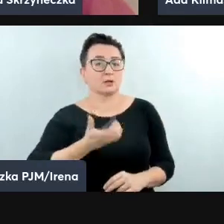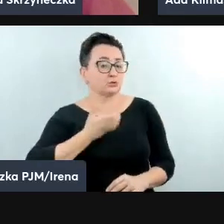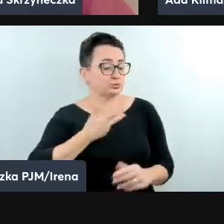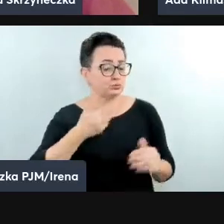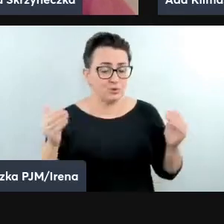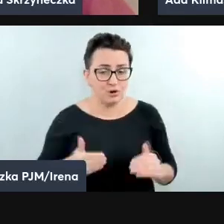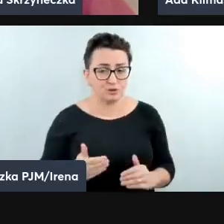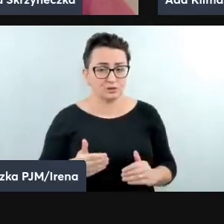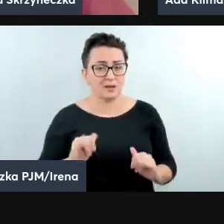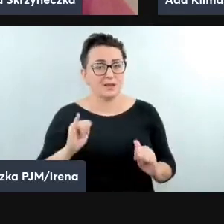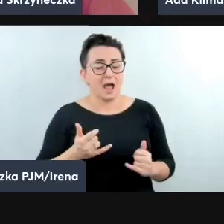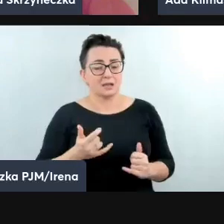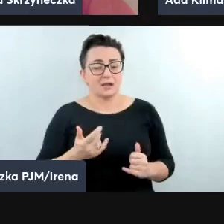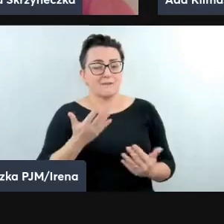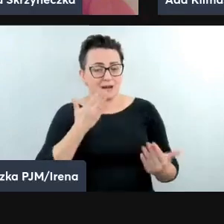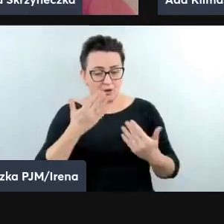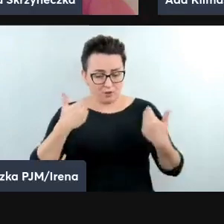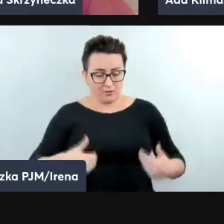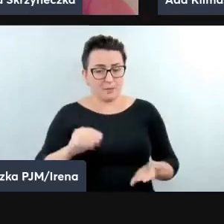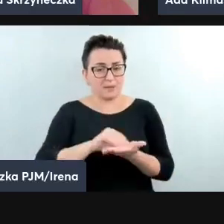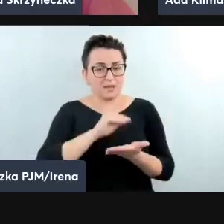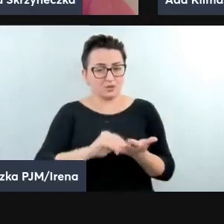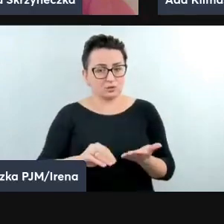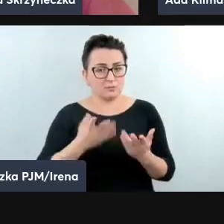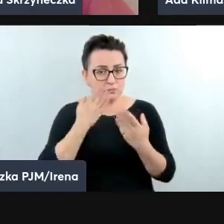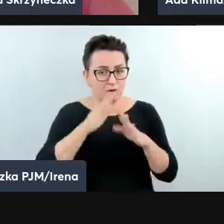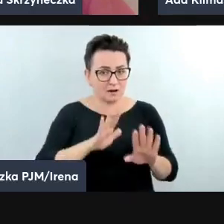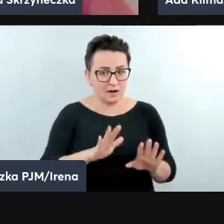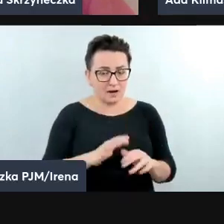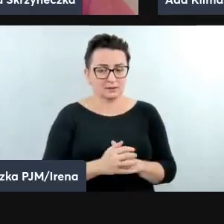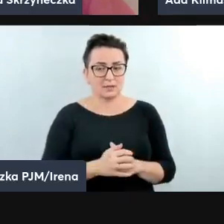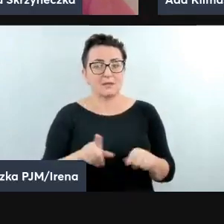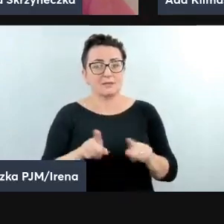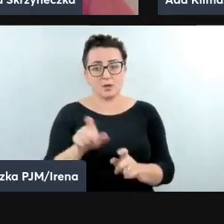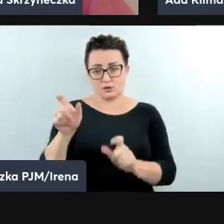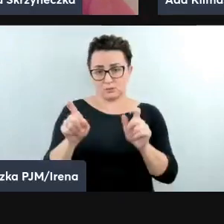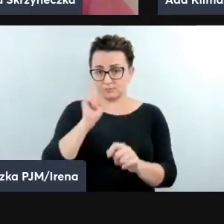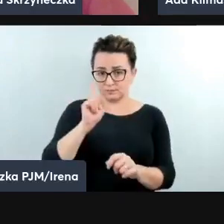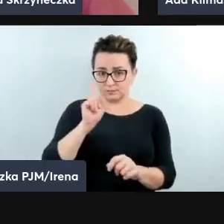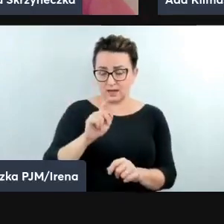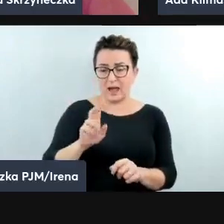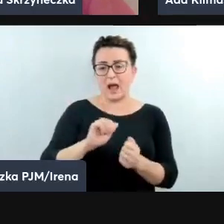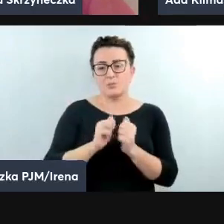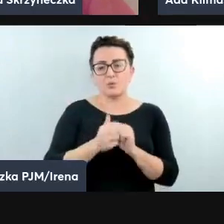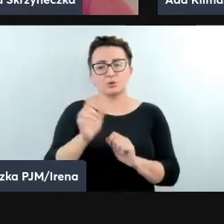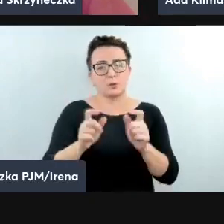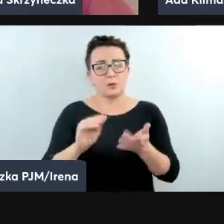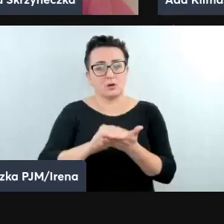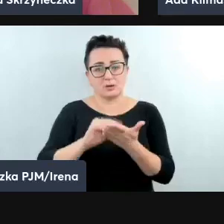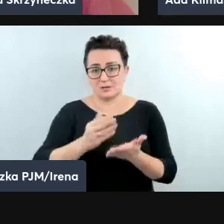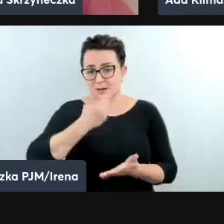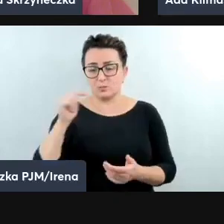to jest też dla mnie ważne, żeby właśnie chłopaki, ogólnie osoby, które nie miesiączkują, też właśnie miały tą świadomość, jak się osoby, o